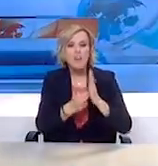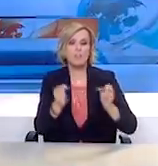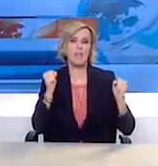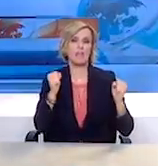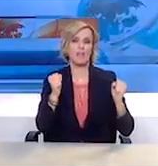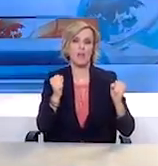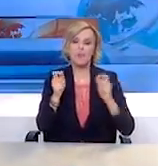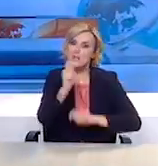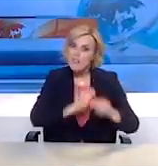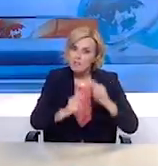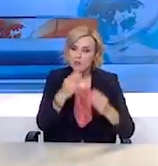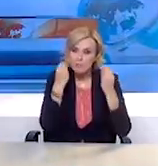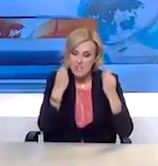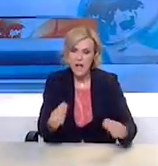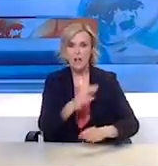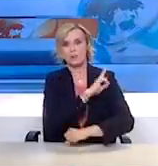υγείας?